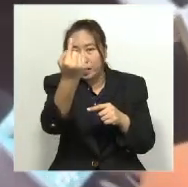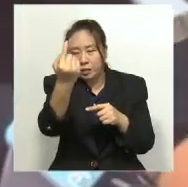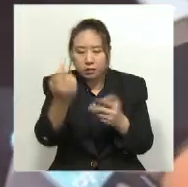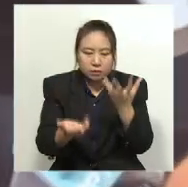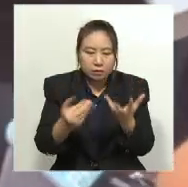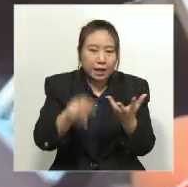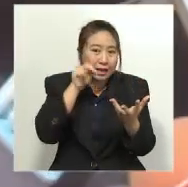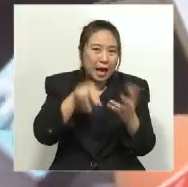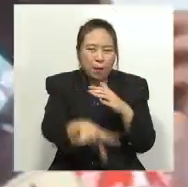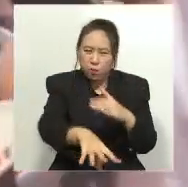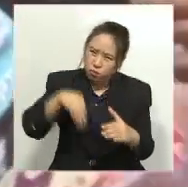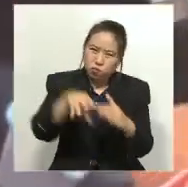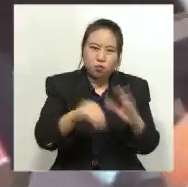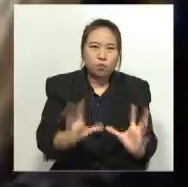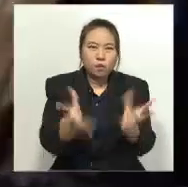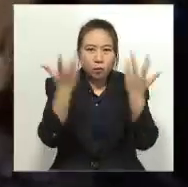น้ำออกให้หมดนะ